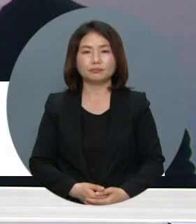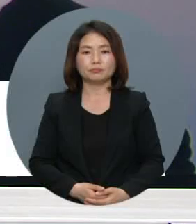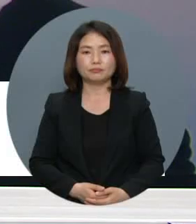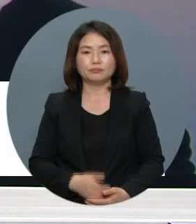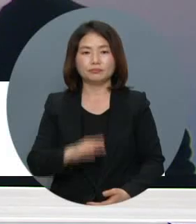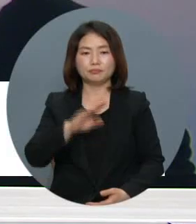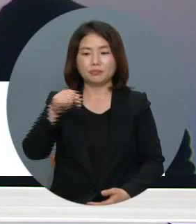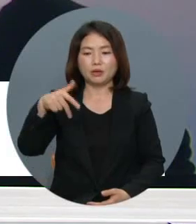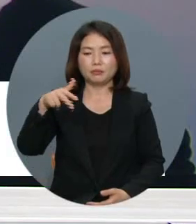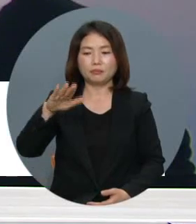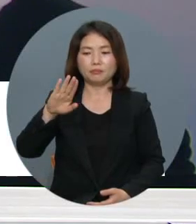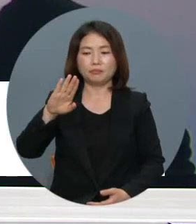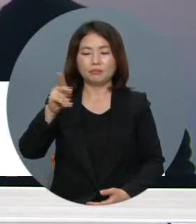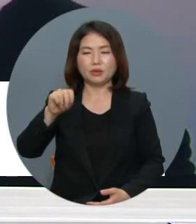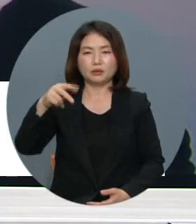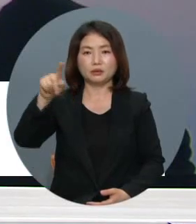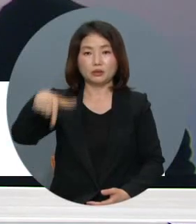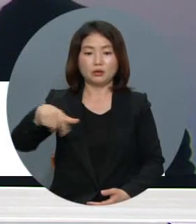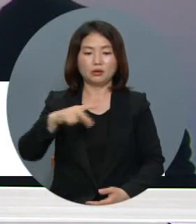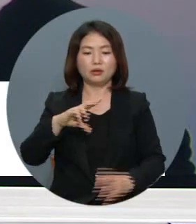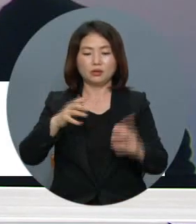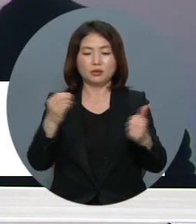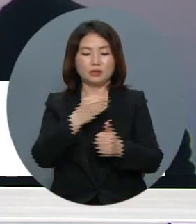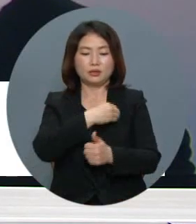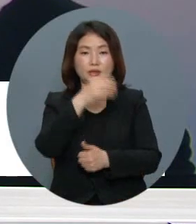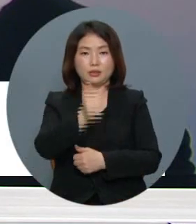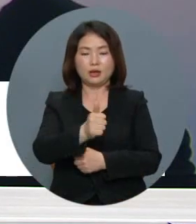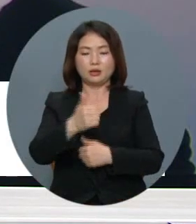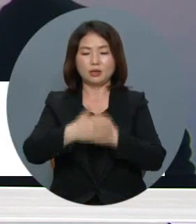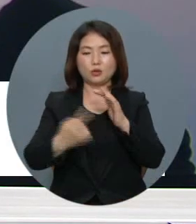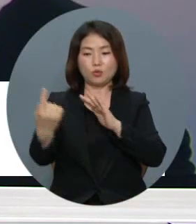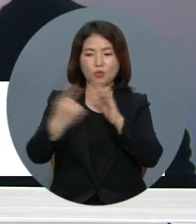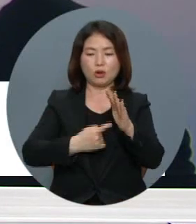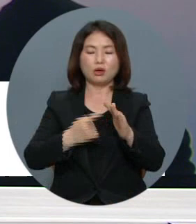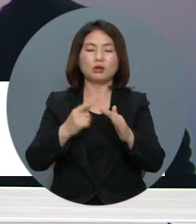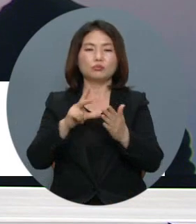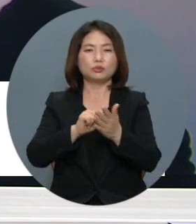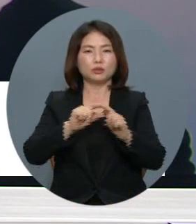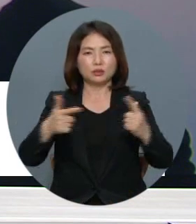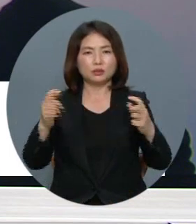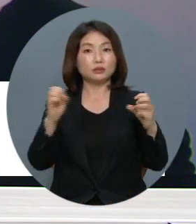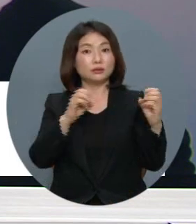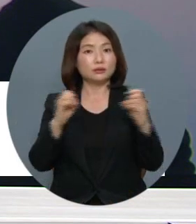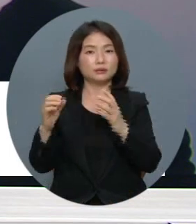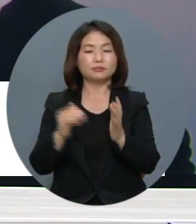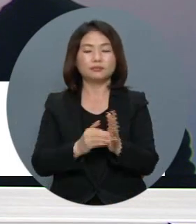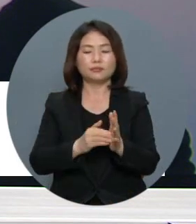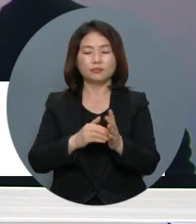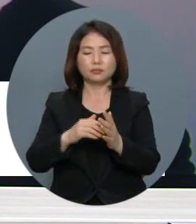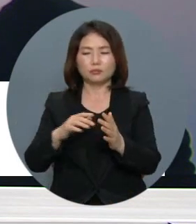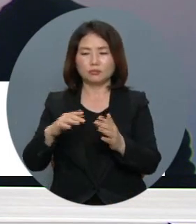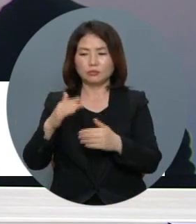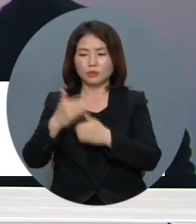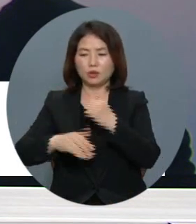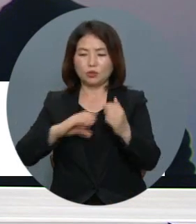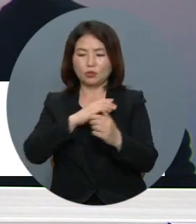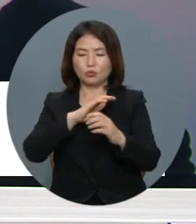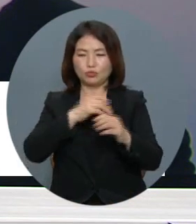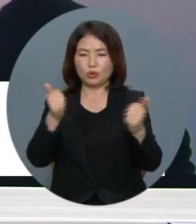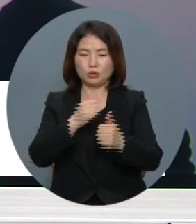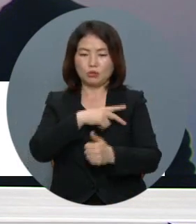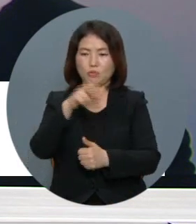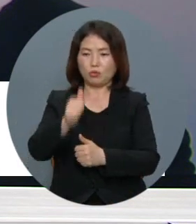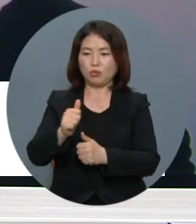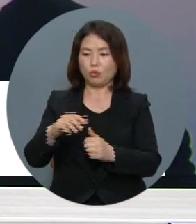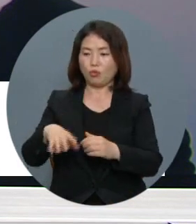박병석 국회 의장 의대 구실을 찾아 지역현안 얘기를 나눴습니다 국회의장 행보로 는 매우 이례적인 데요